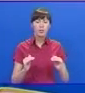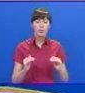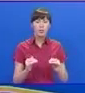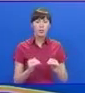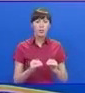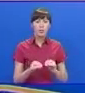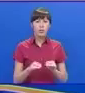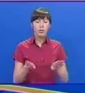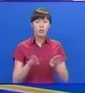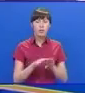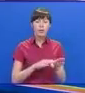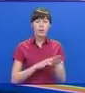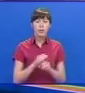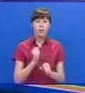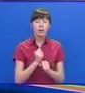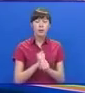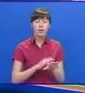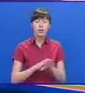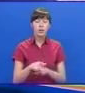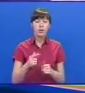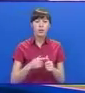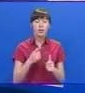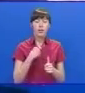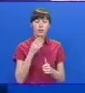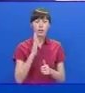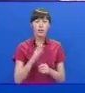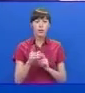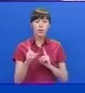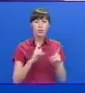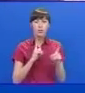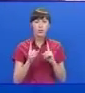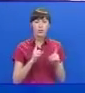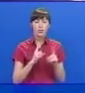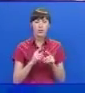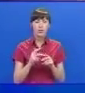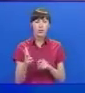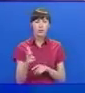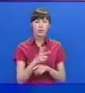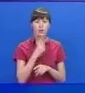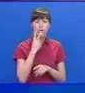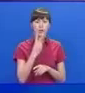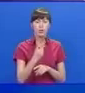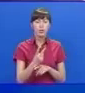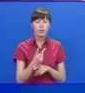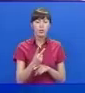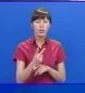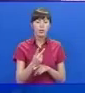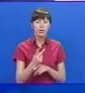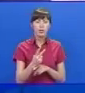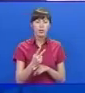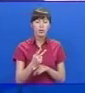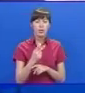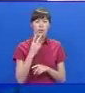бірқатар жұмыстар атқарылды. Атап айтатын болсақ, жиналыс өткізіліп, видеороликтер көрсетілді. Осы